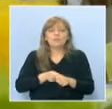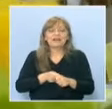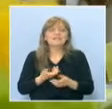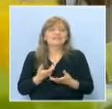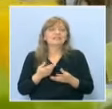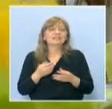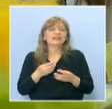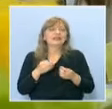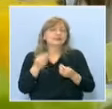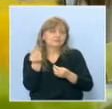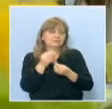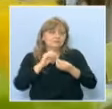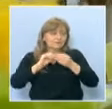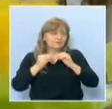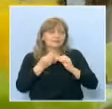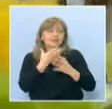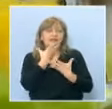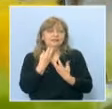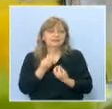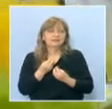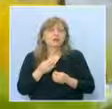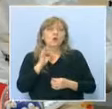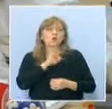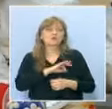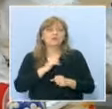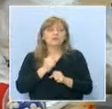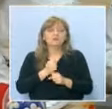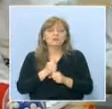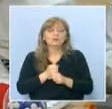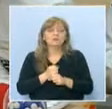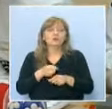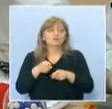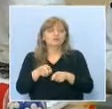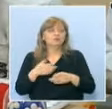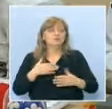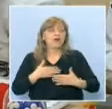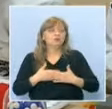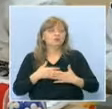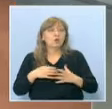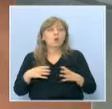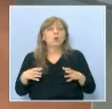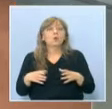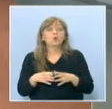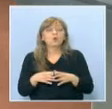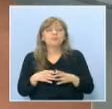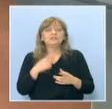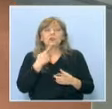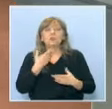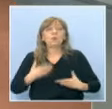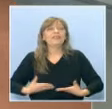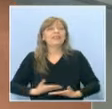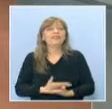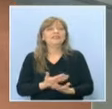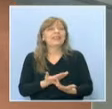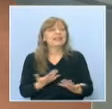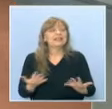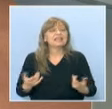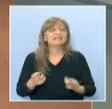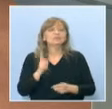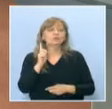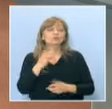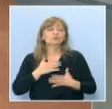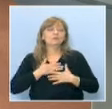този базар, като особено успешно работят в това отношение групите за занимания по интереси, които има във всяко